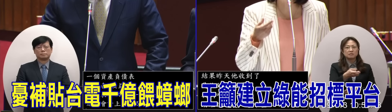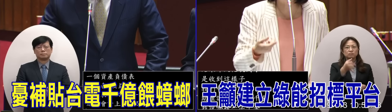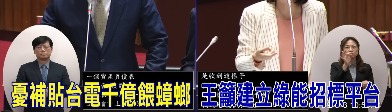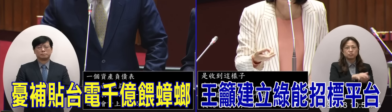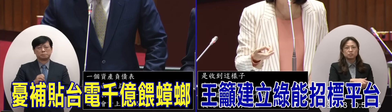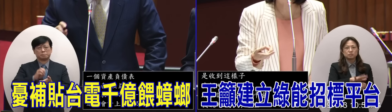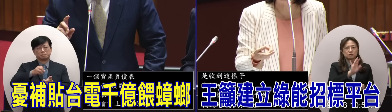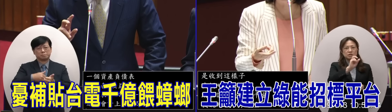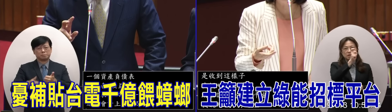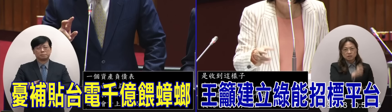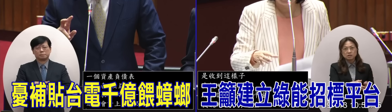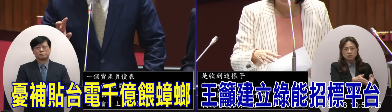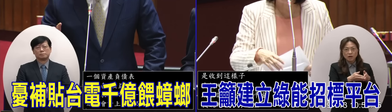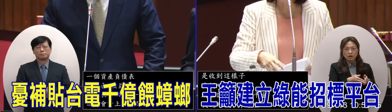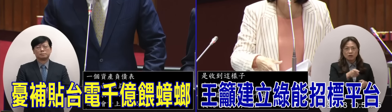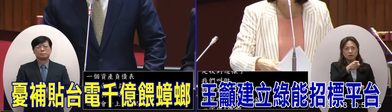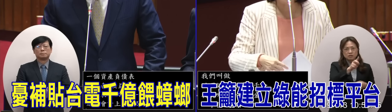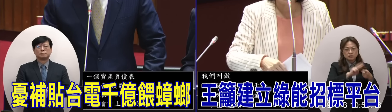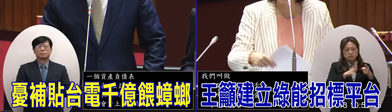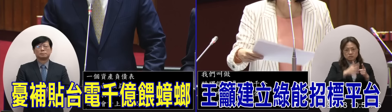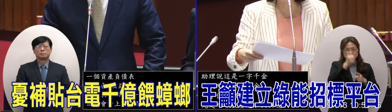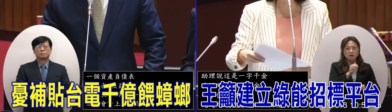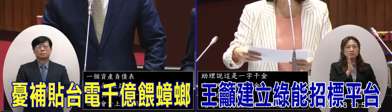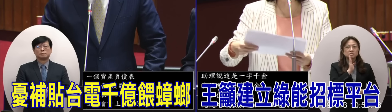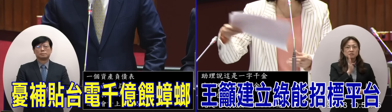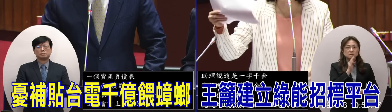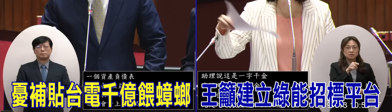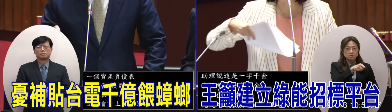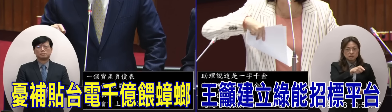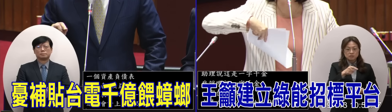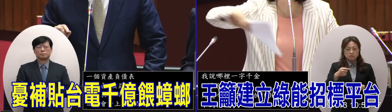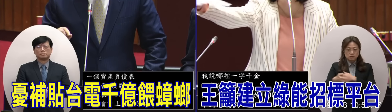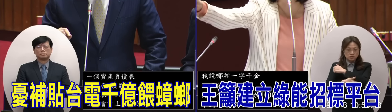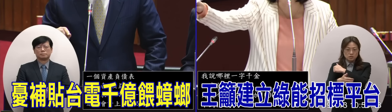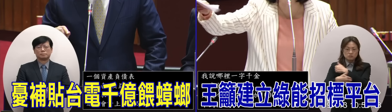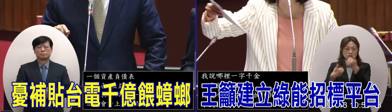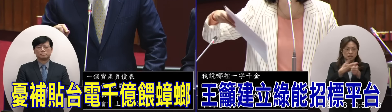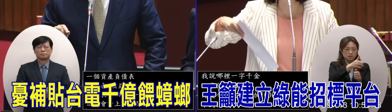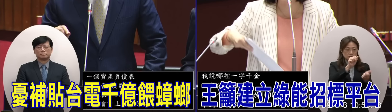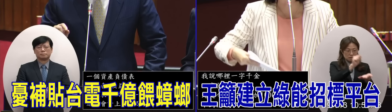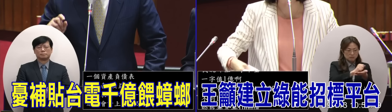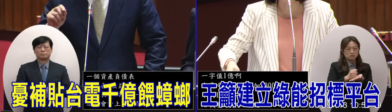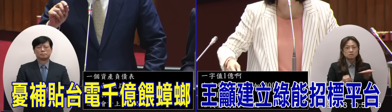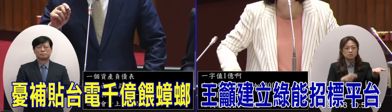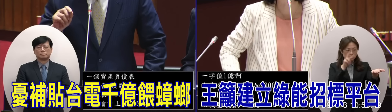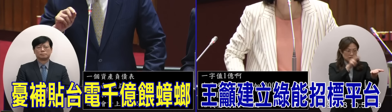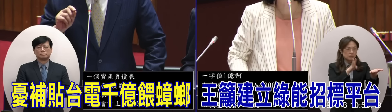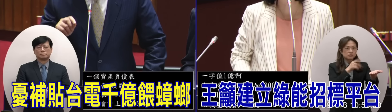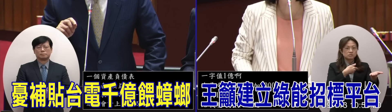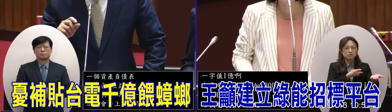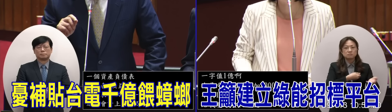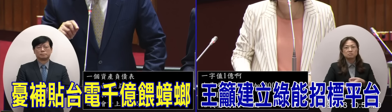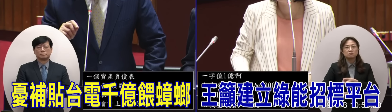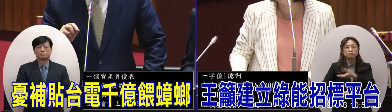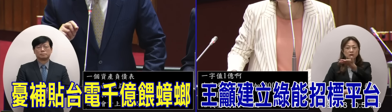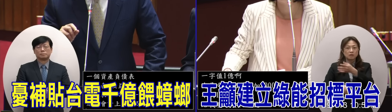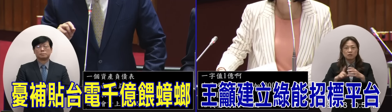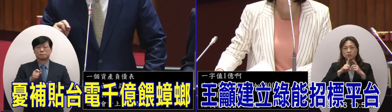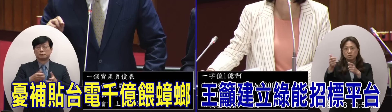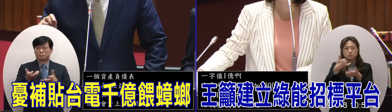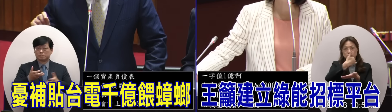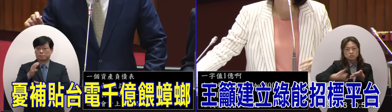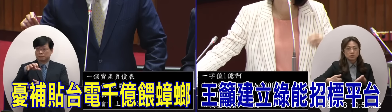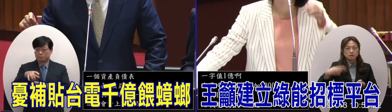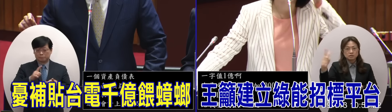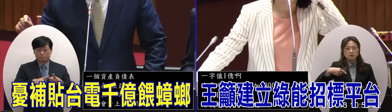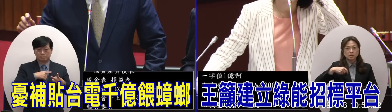如果你是董事长，你的员工给你这个报告，你是不是就啪一下丢出去啊，重做啊？ 公务机构